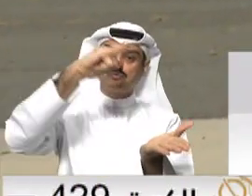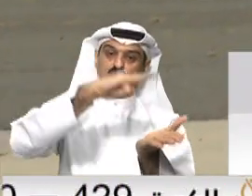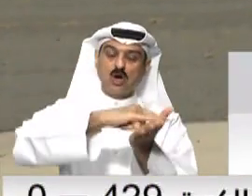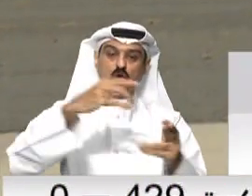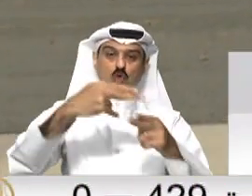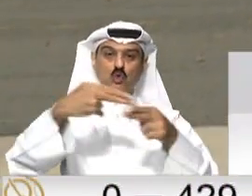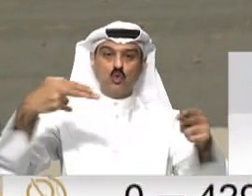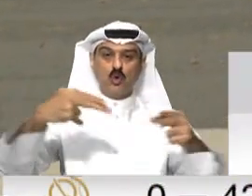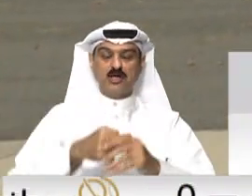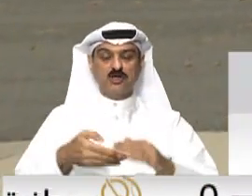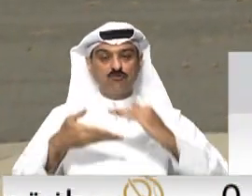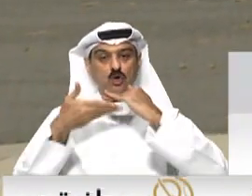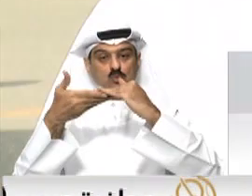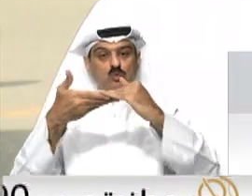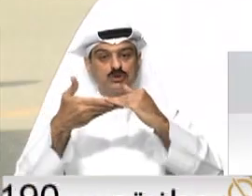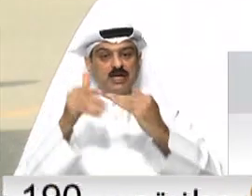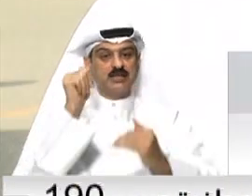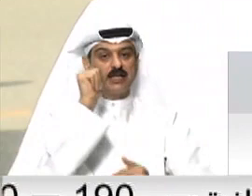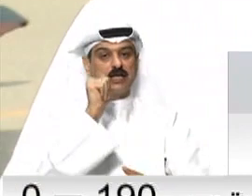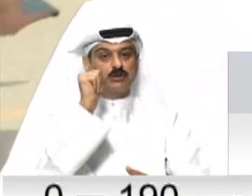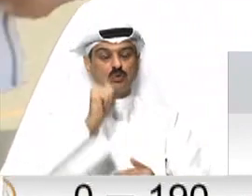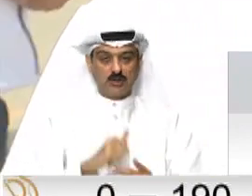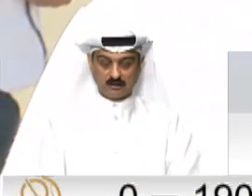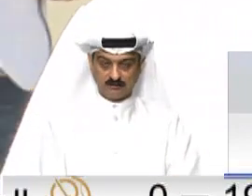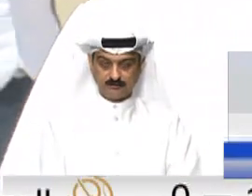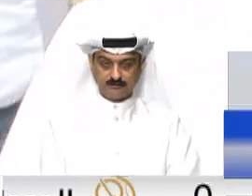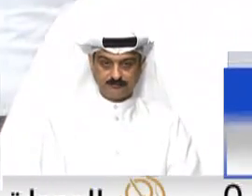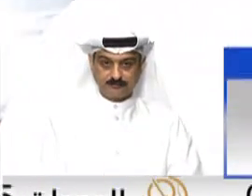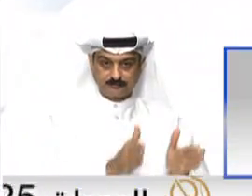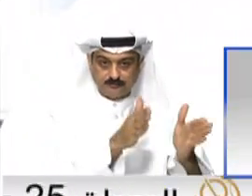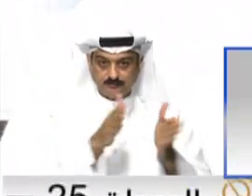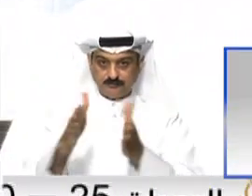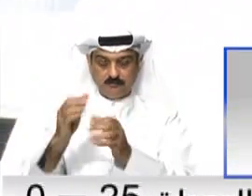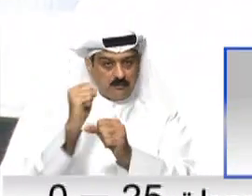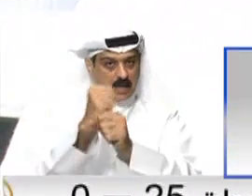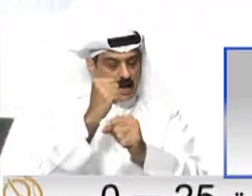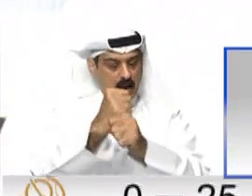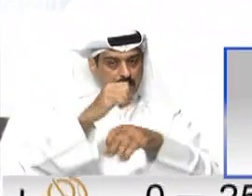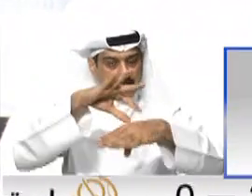الكويتي لإغاثة السودان. الجهود الإنسانية التي تقوم فيها دولة الكويت